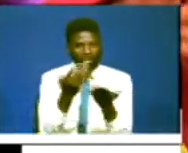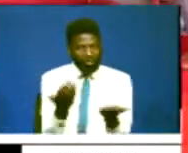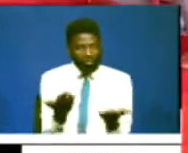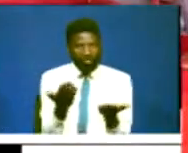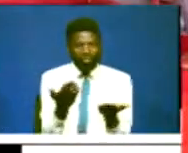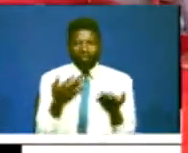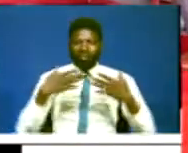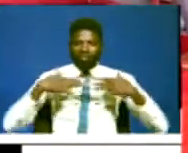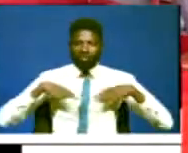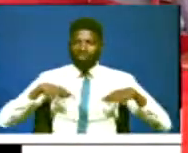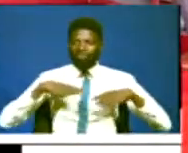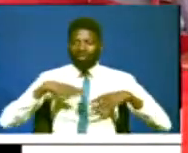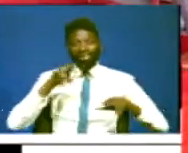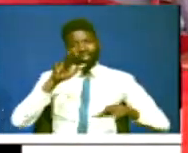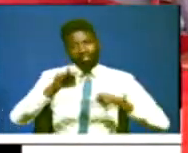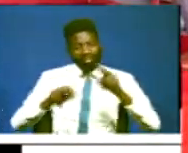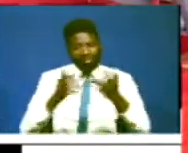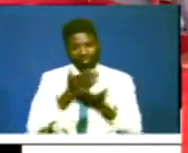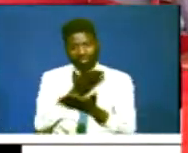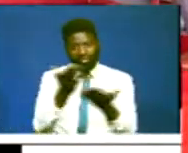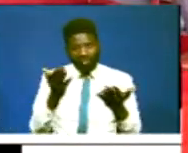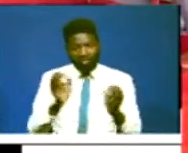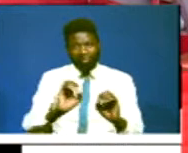Kirinyaga, adu wa Kirinyaga jabanino